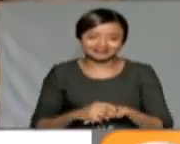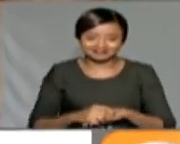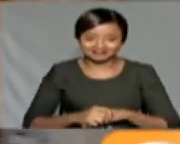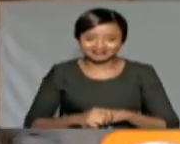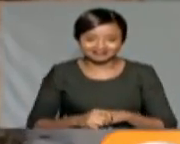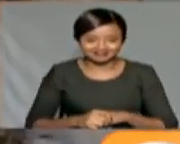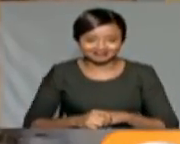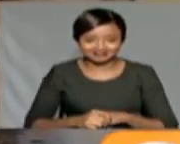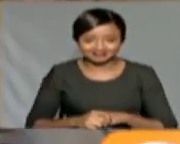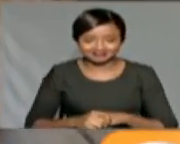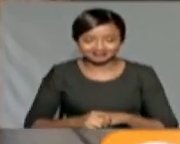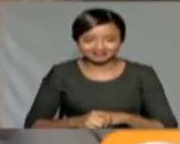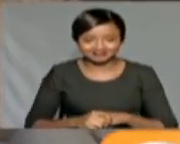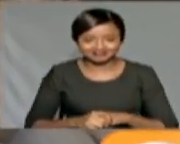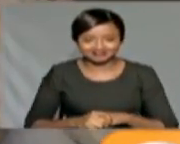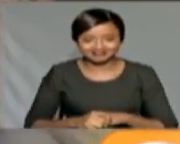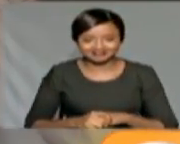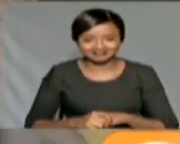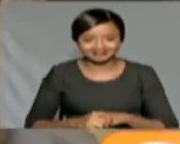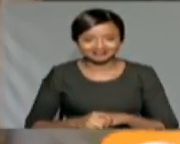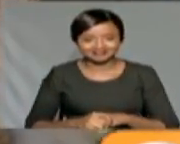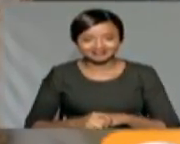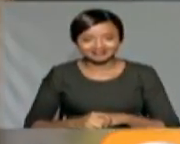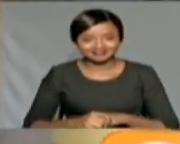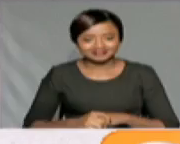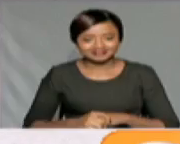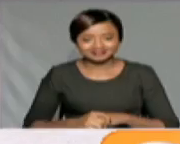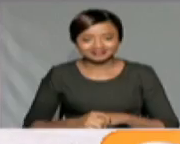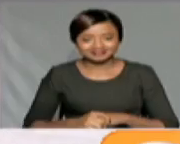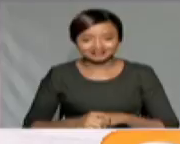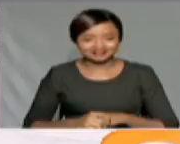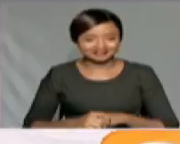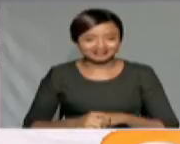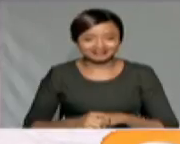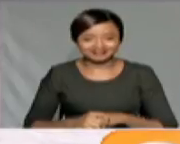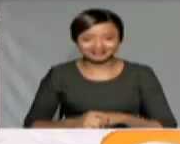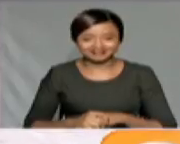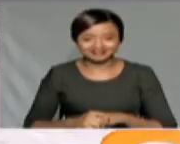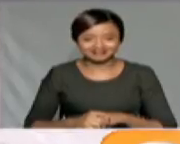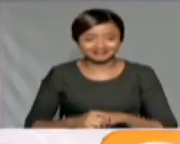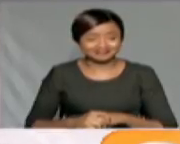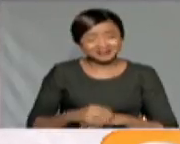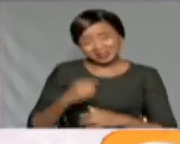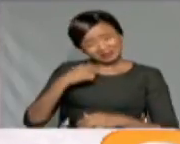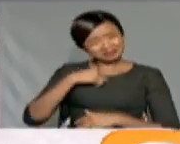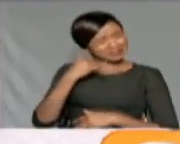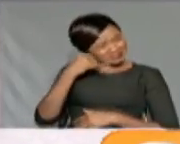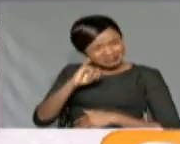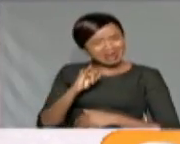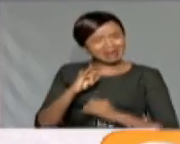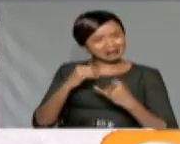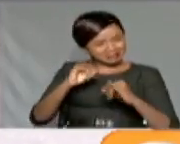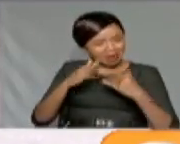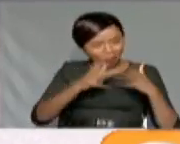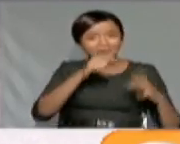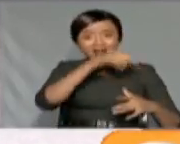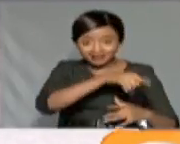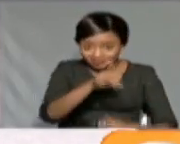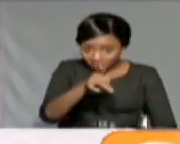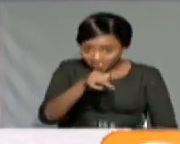Saida Swale, Runinga ya Citizen. Na jaribu kufanya hivyo huku kwetu wewe usikie.